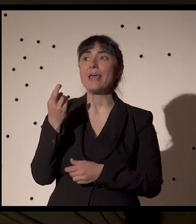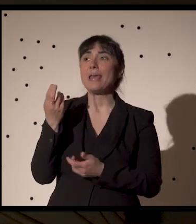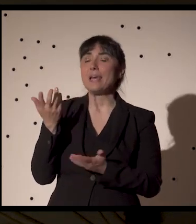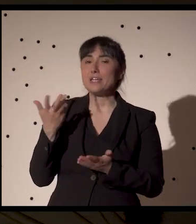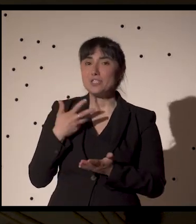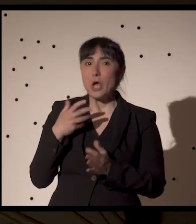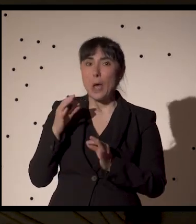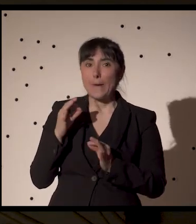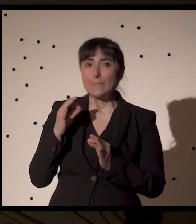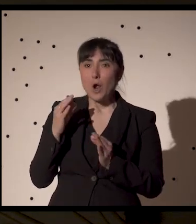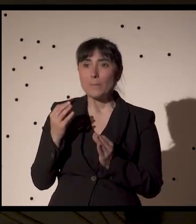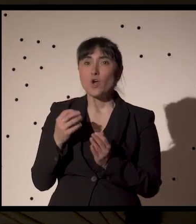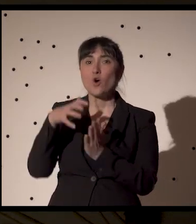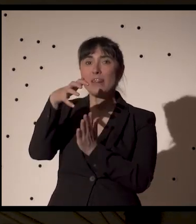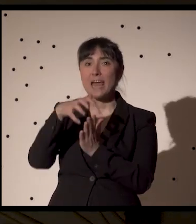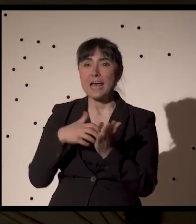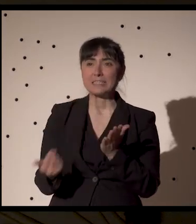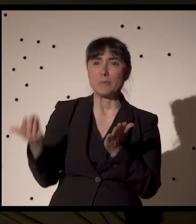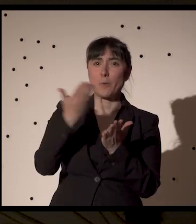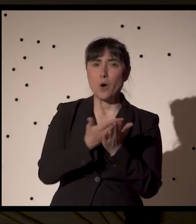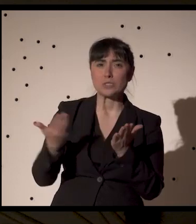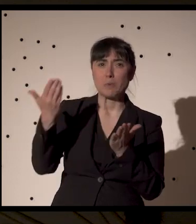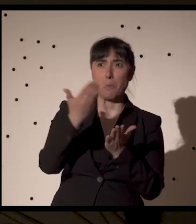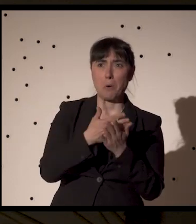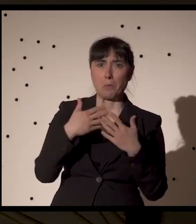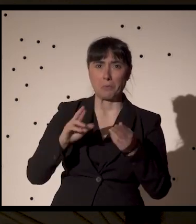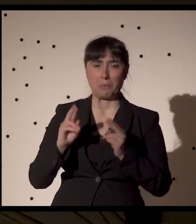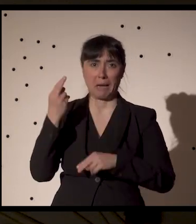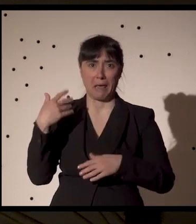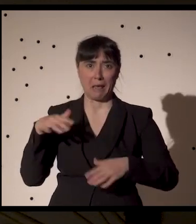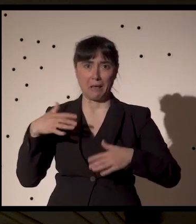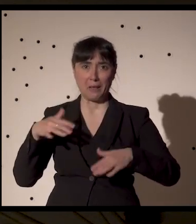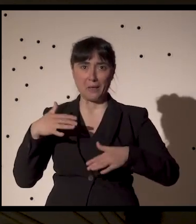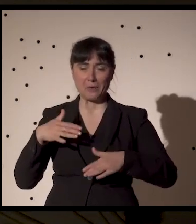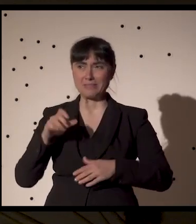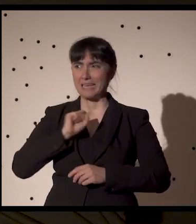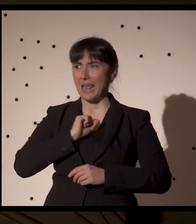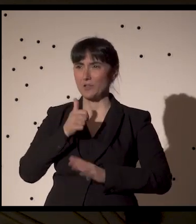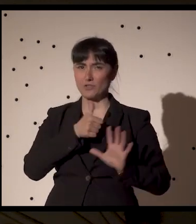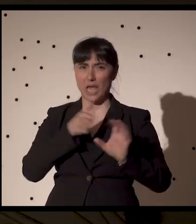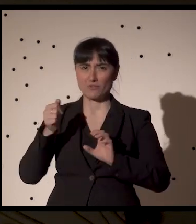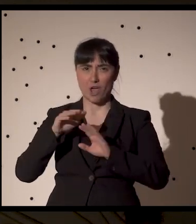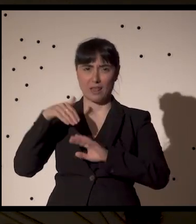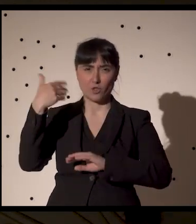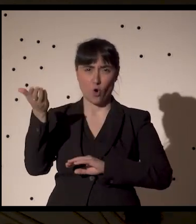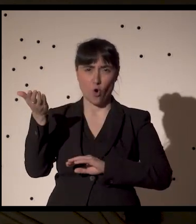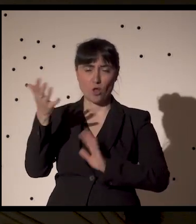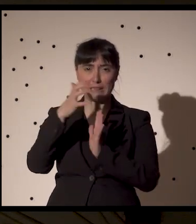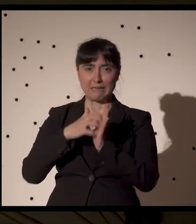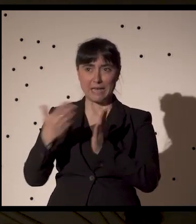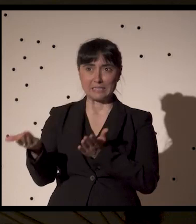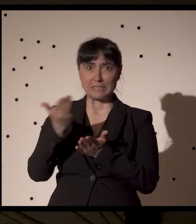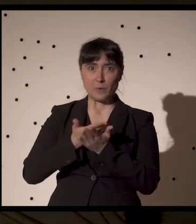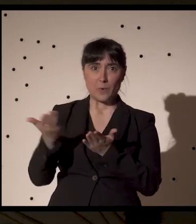Giunti al premio Riccione dalla fondazione sono oltre 600 se non ricordo i testi che sono arrivati assegnare la